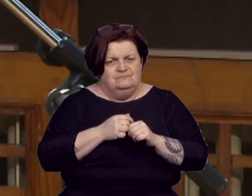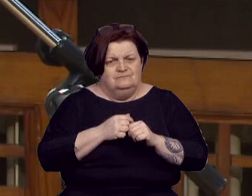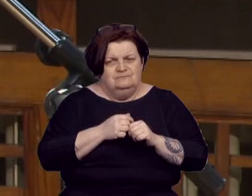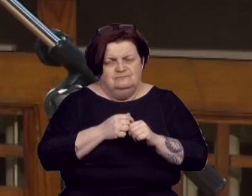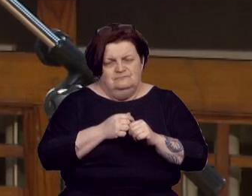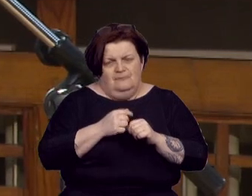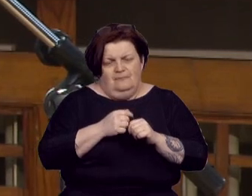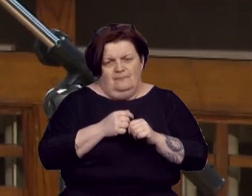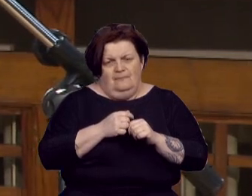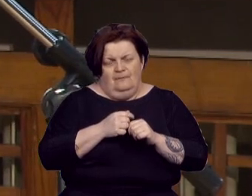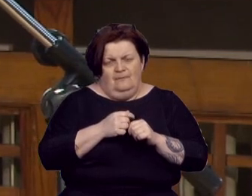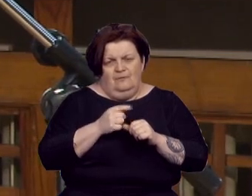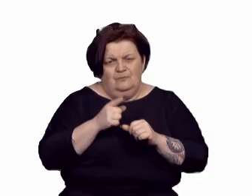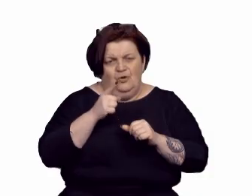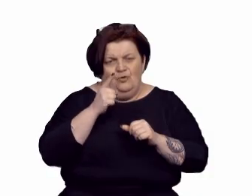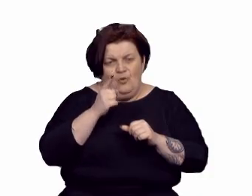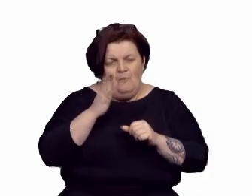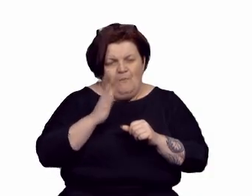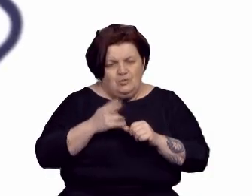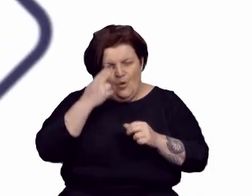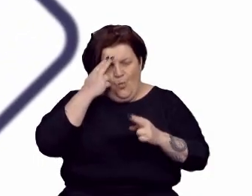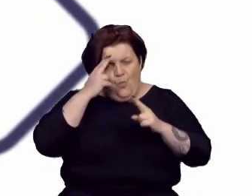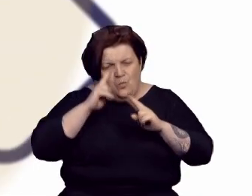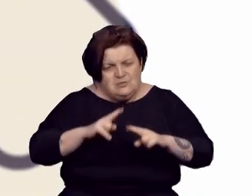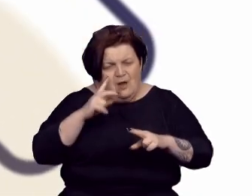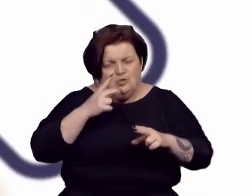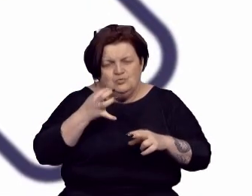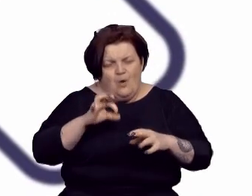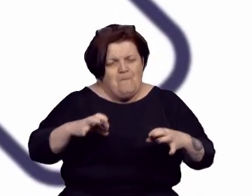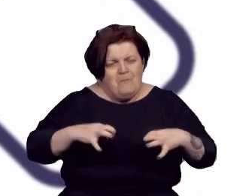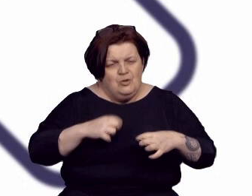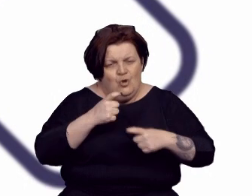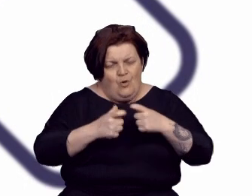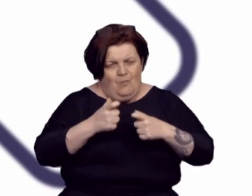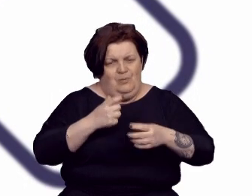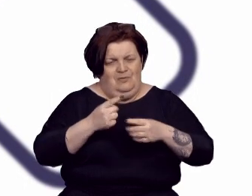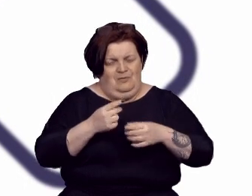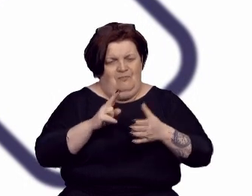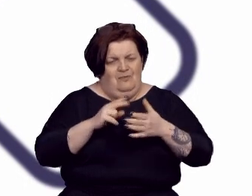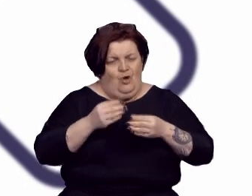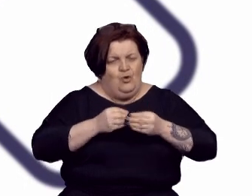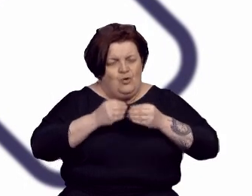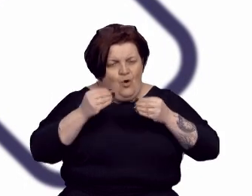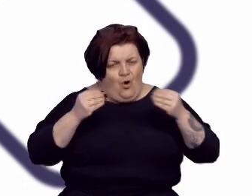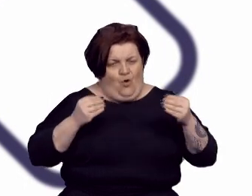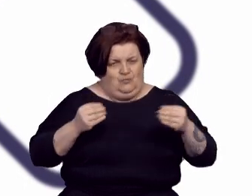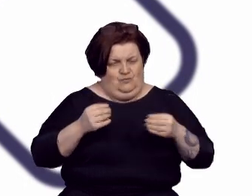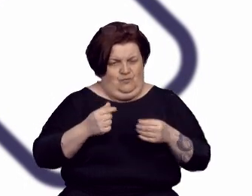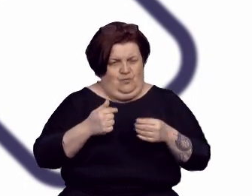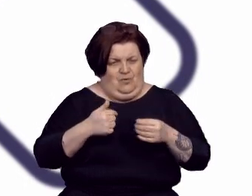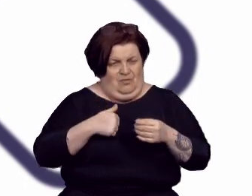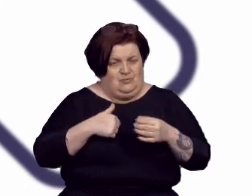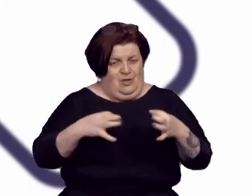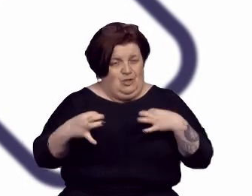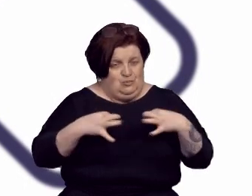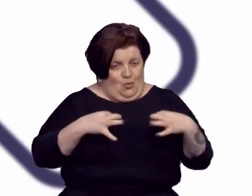takim przyczynkiem do właśnie uznania pani wkładu w rozwój naszej tożsamości, naszej